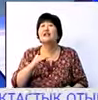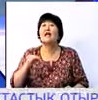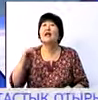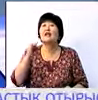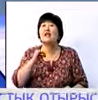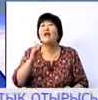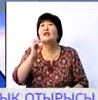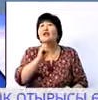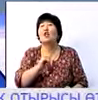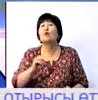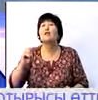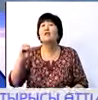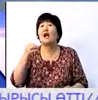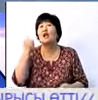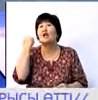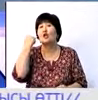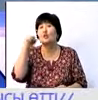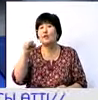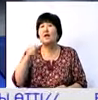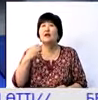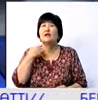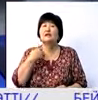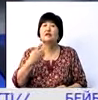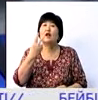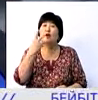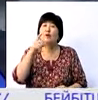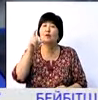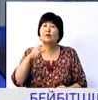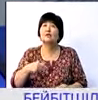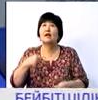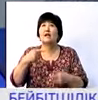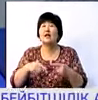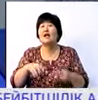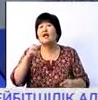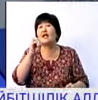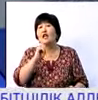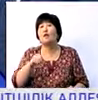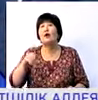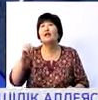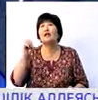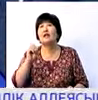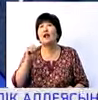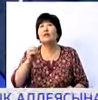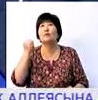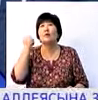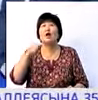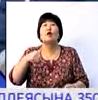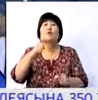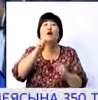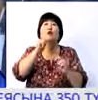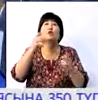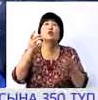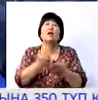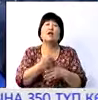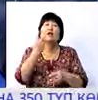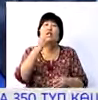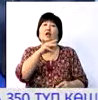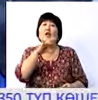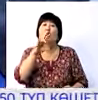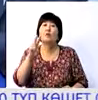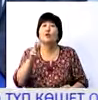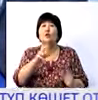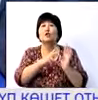пен Еламан Ерғалиев жетті. Сырдың қос толағайының тартысында Еламан Ерғалиевтің мерей үстем болып, бас жүлде иесіне 2 миллион